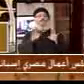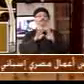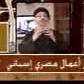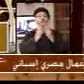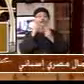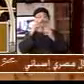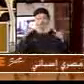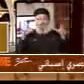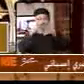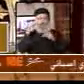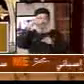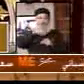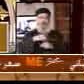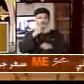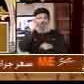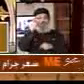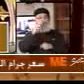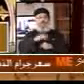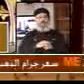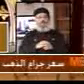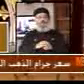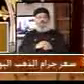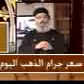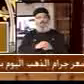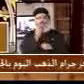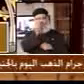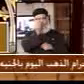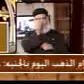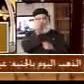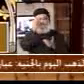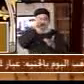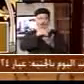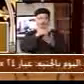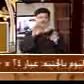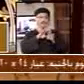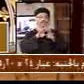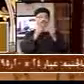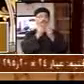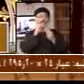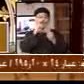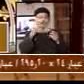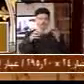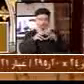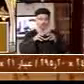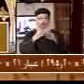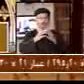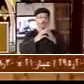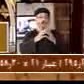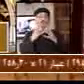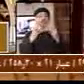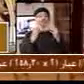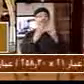خميرة صغيرة، كلنا شفنا الحكاية دي، قطعة خميرة صغيرة نضعها في العجين، يبتدي